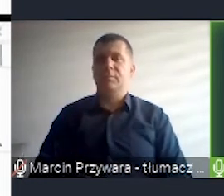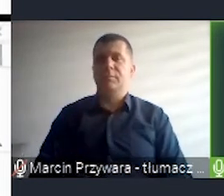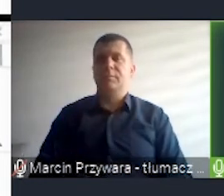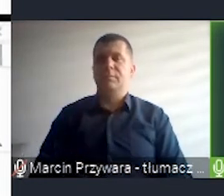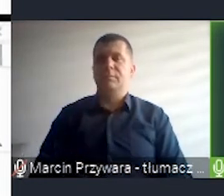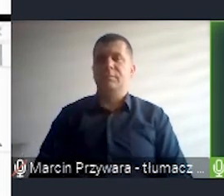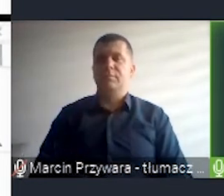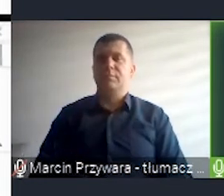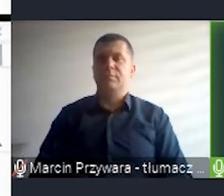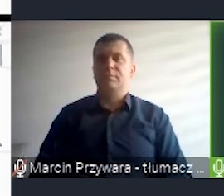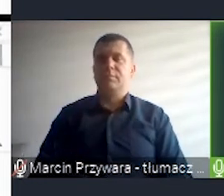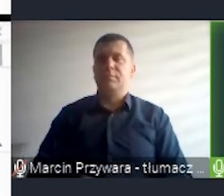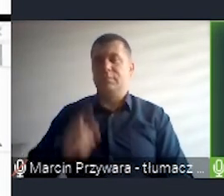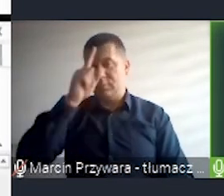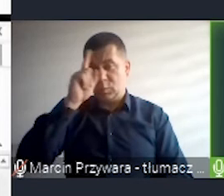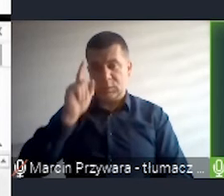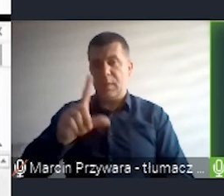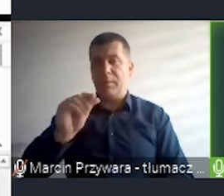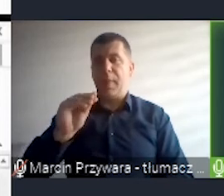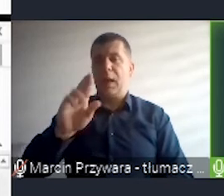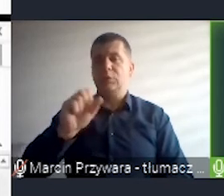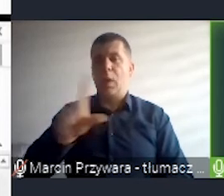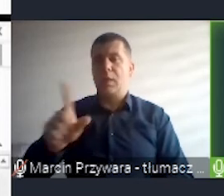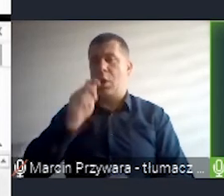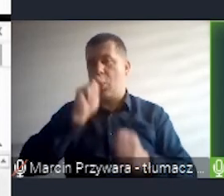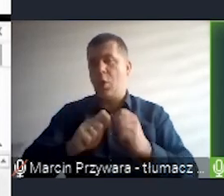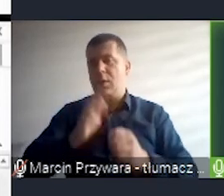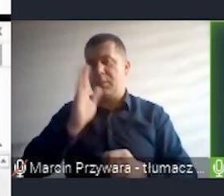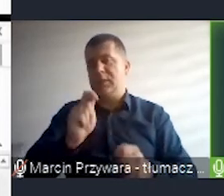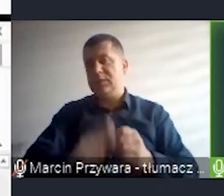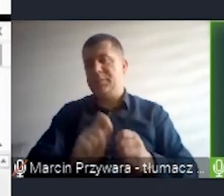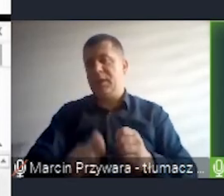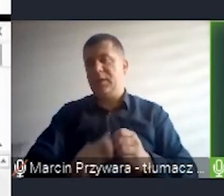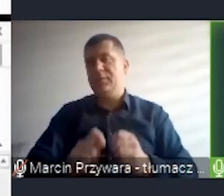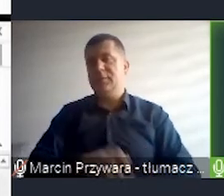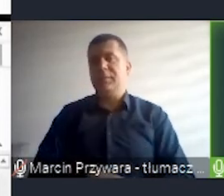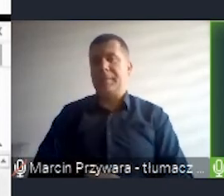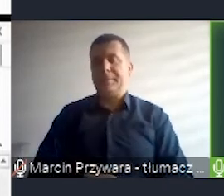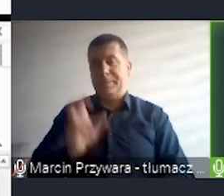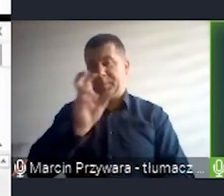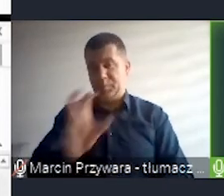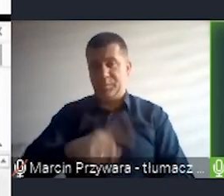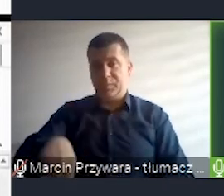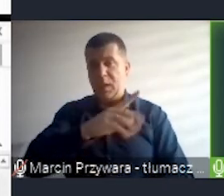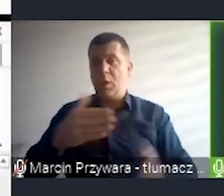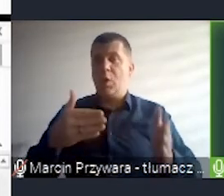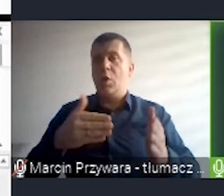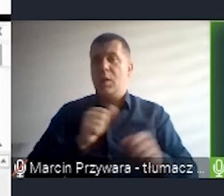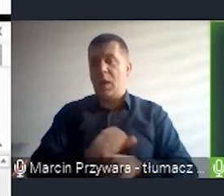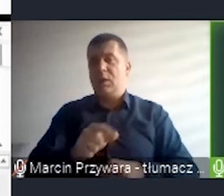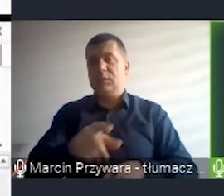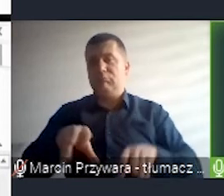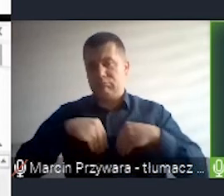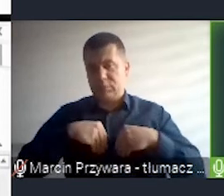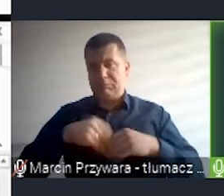zagadnienie. W personelu kontrola będzie sprawdzać, czy personel zatrudniany jest